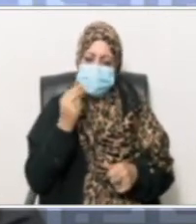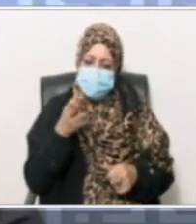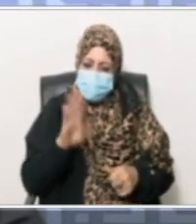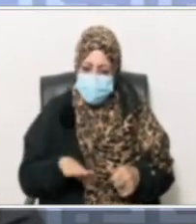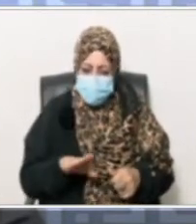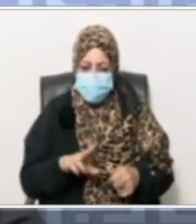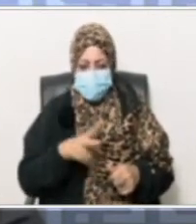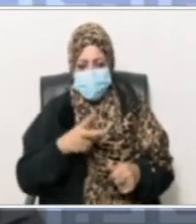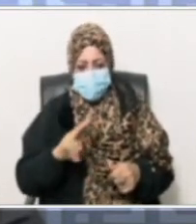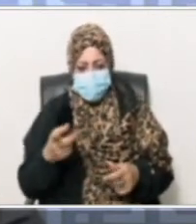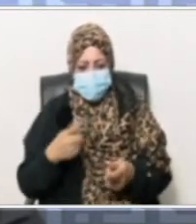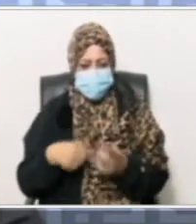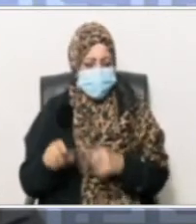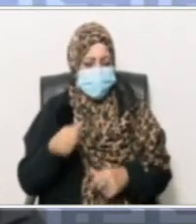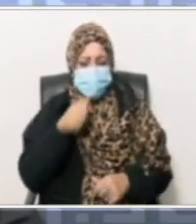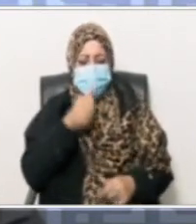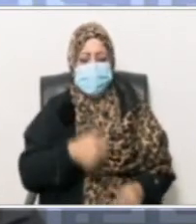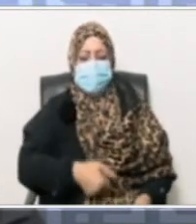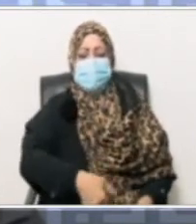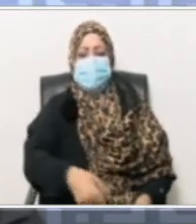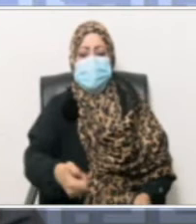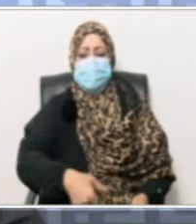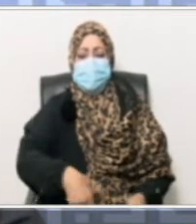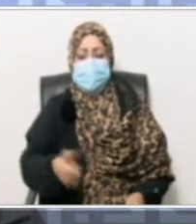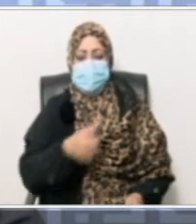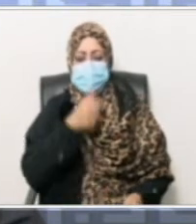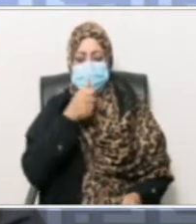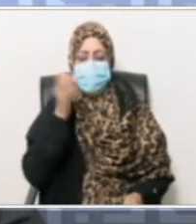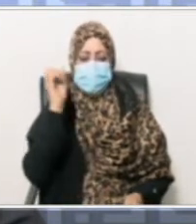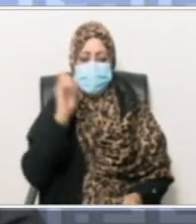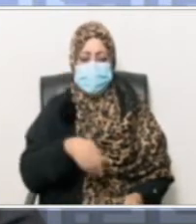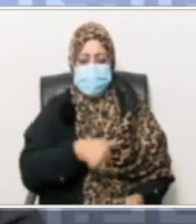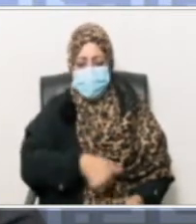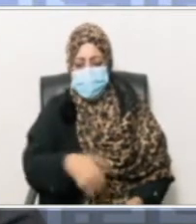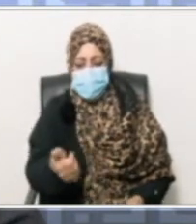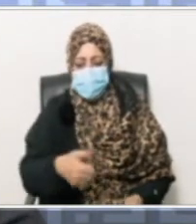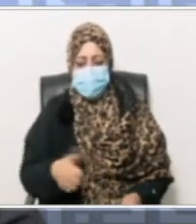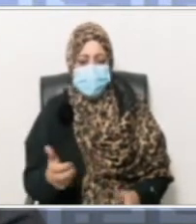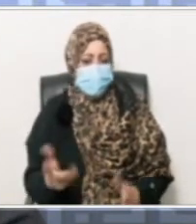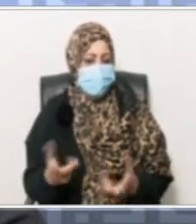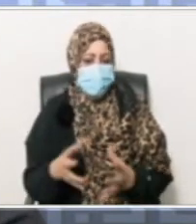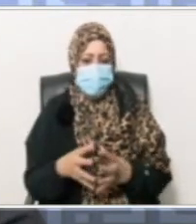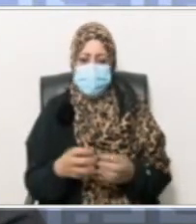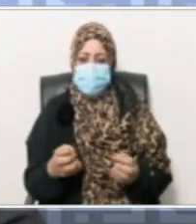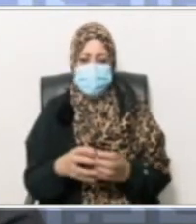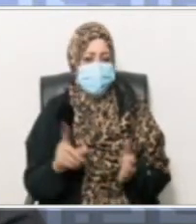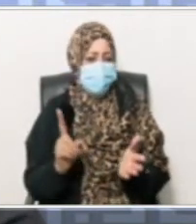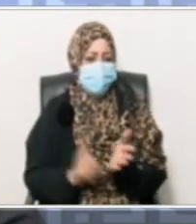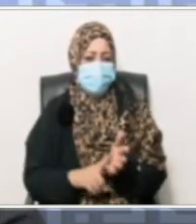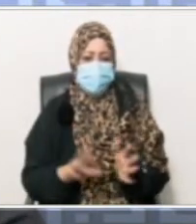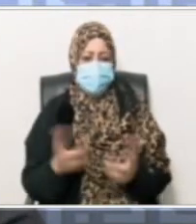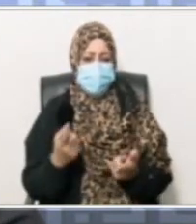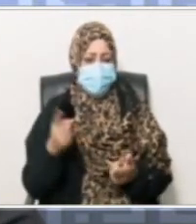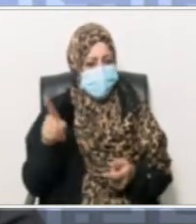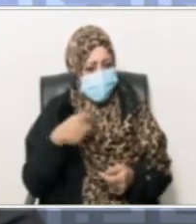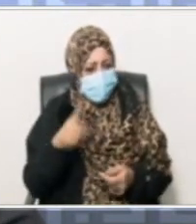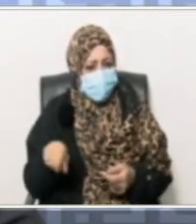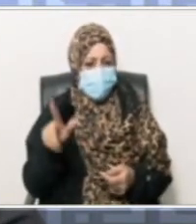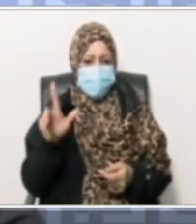تبخ على قبره، تبخ على القبور اللي حداه، حكم حلال. ما الفائدة من ذلك؟ ما الفائدة؟ ما المقصود بهذا الصنيع